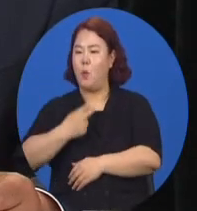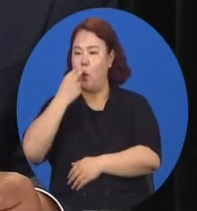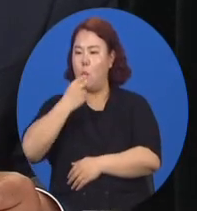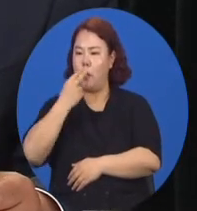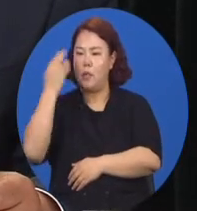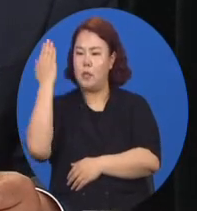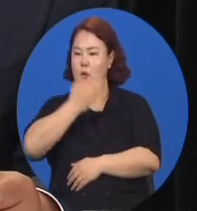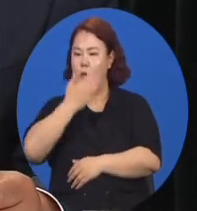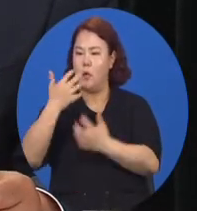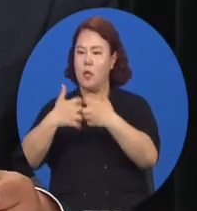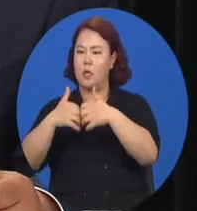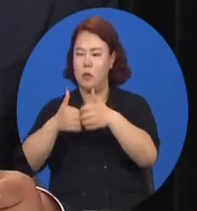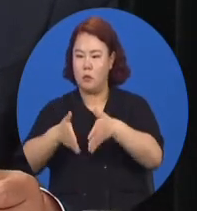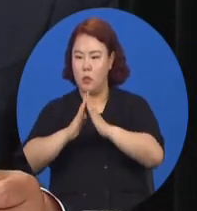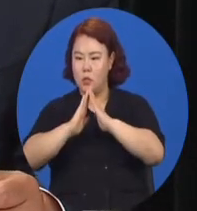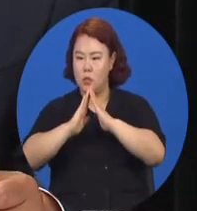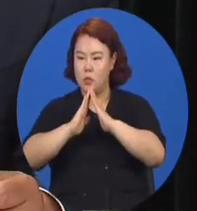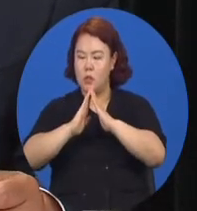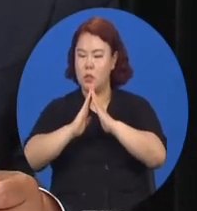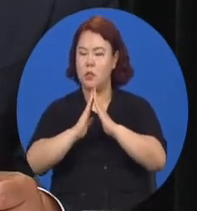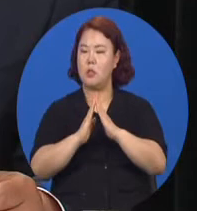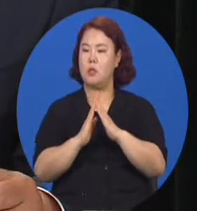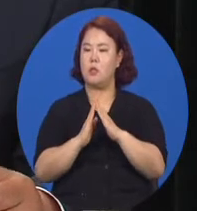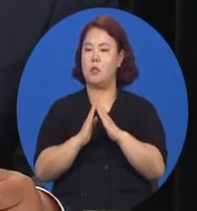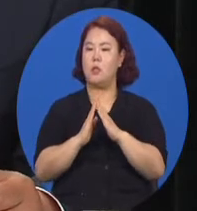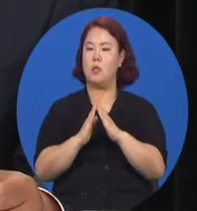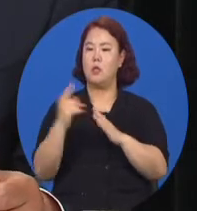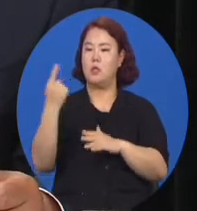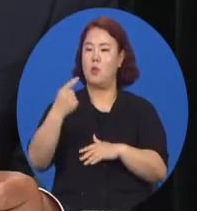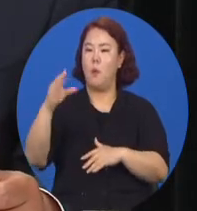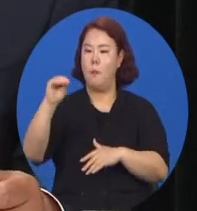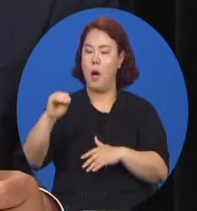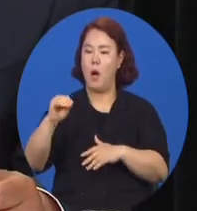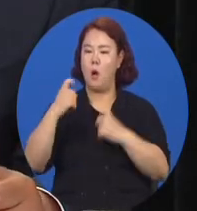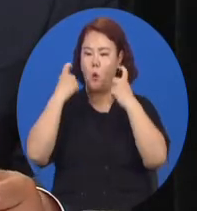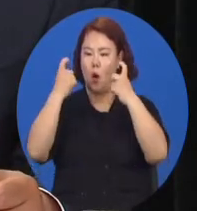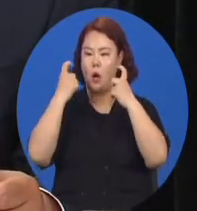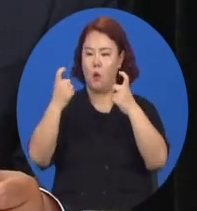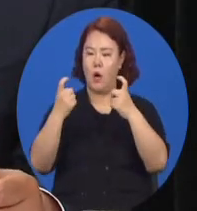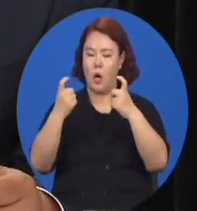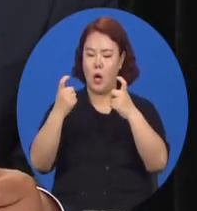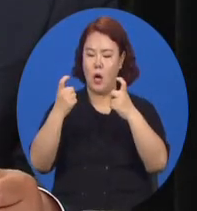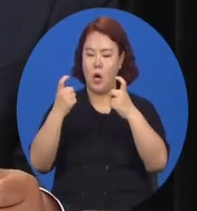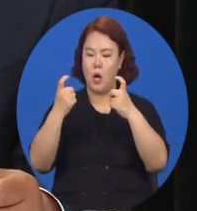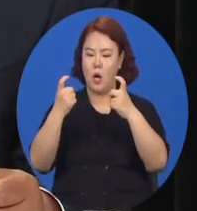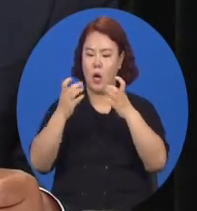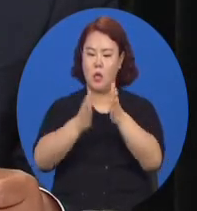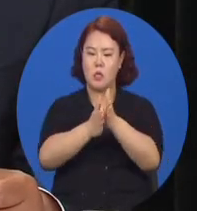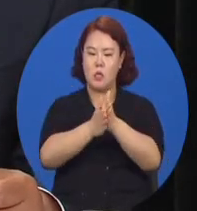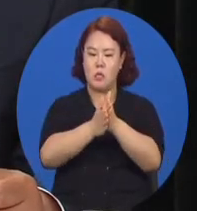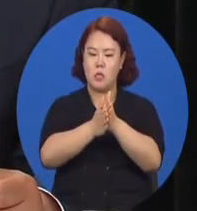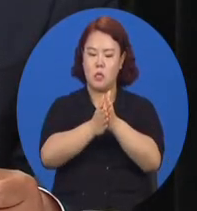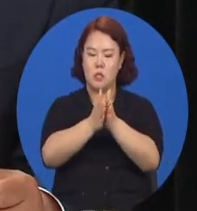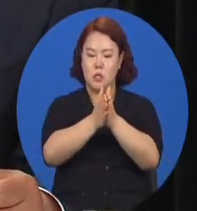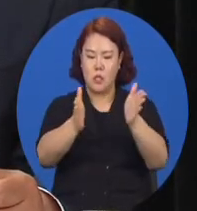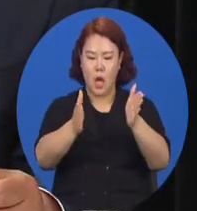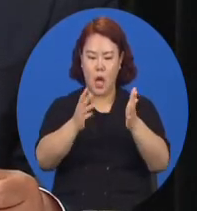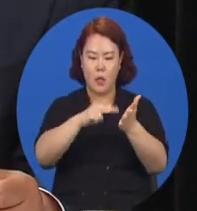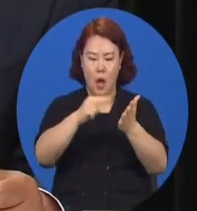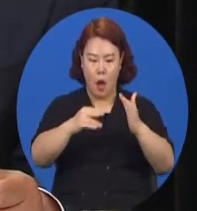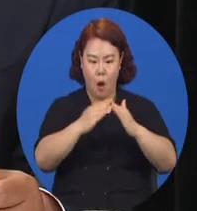공기청정기를 설치한다고 한다면은 이 천만 명 관광시대를 열어가고 있는 단양의 좋은 이미지를 지금 받고